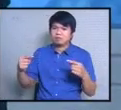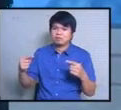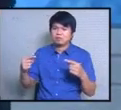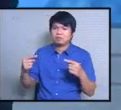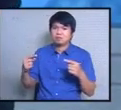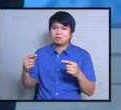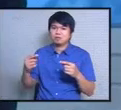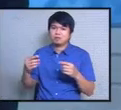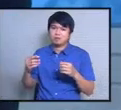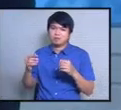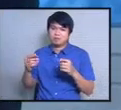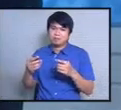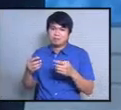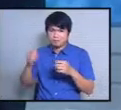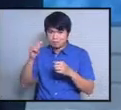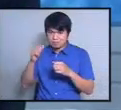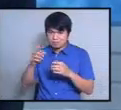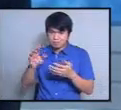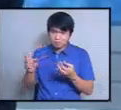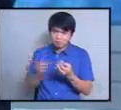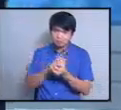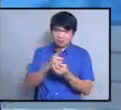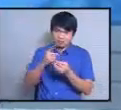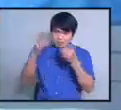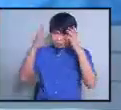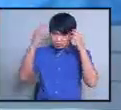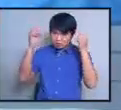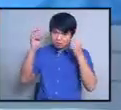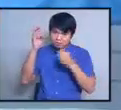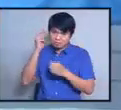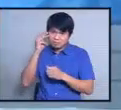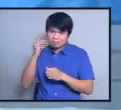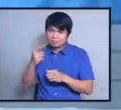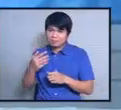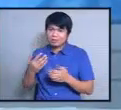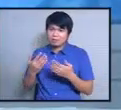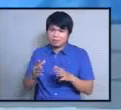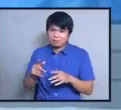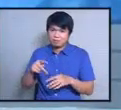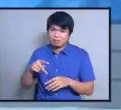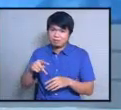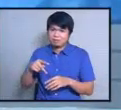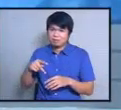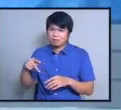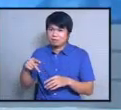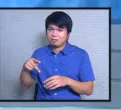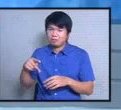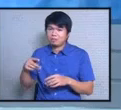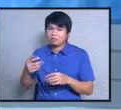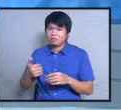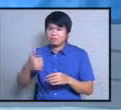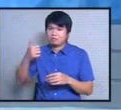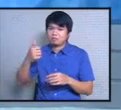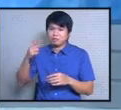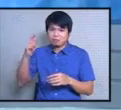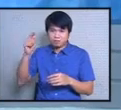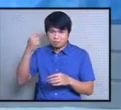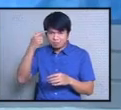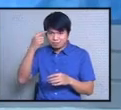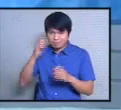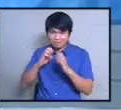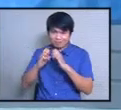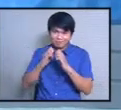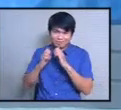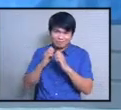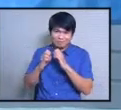mapatalsik si Marcos noong 1986. Matapos po ang people power, isa si Pimentel sa nanalo bilang senador noong post-EDSA government. Habang senador, siya